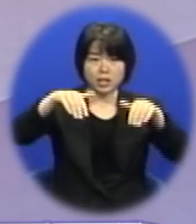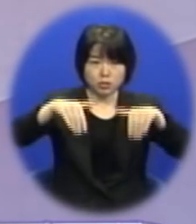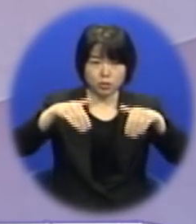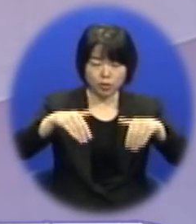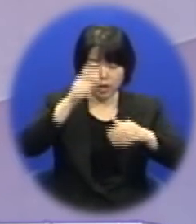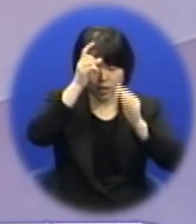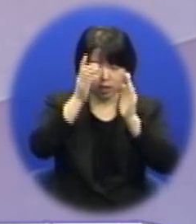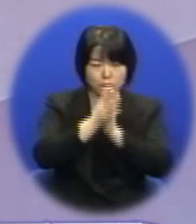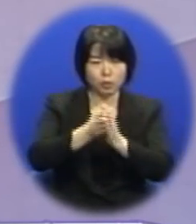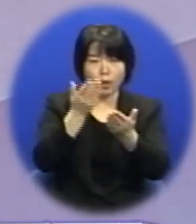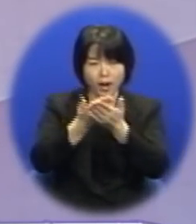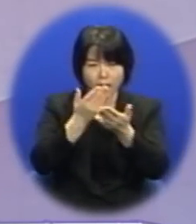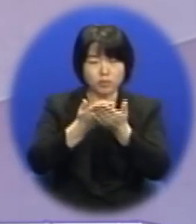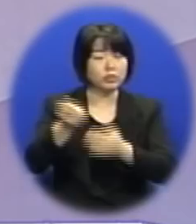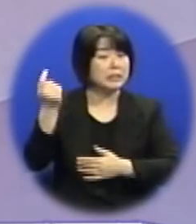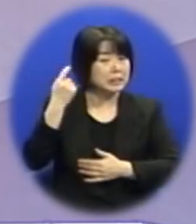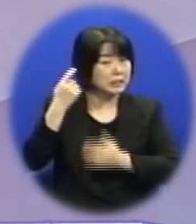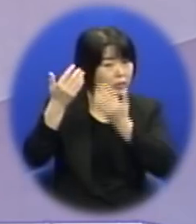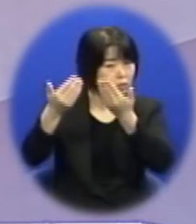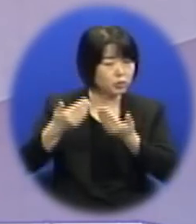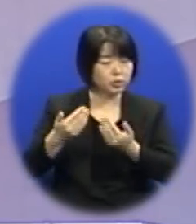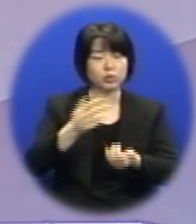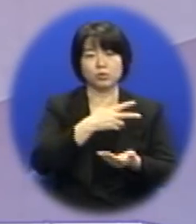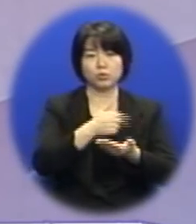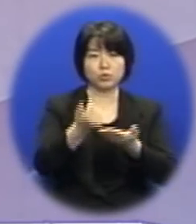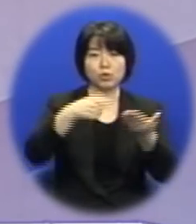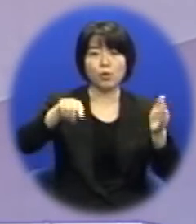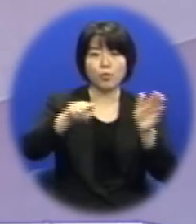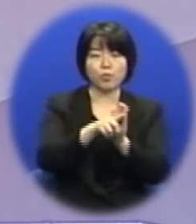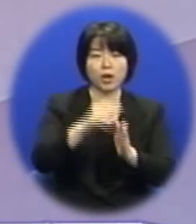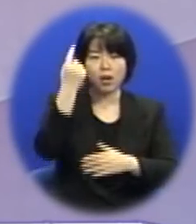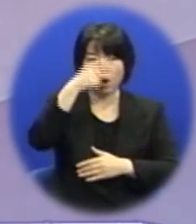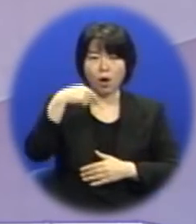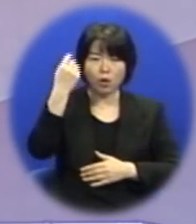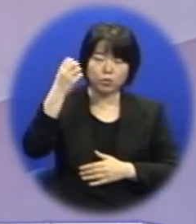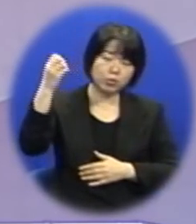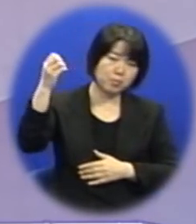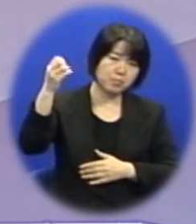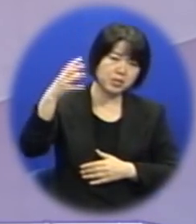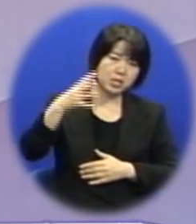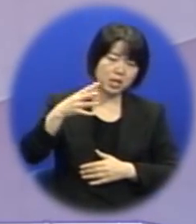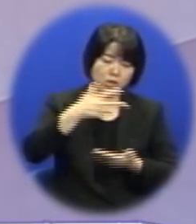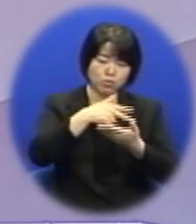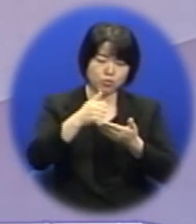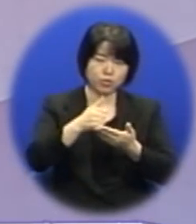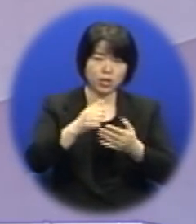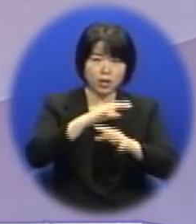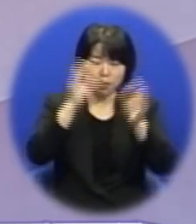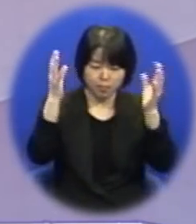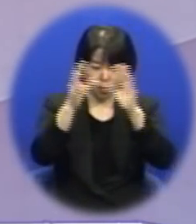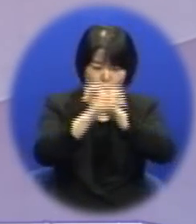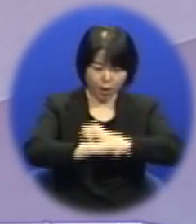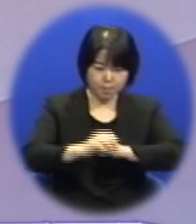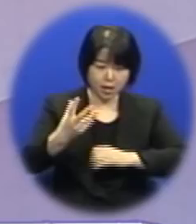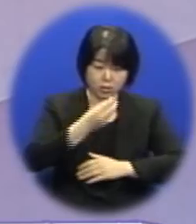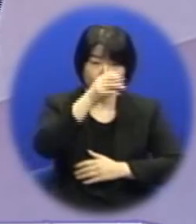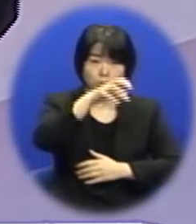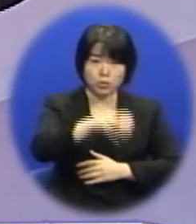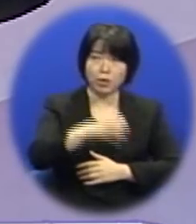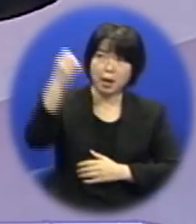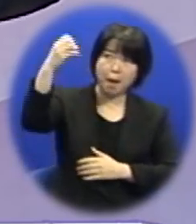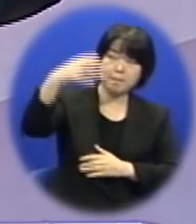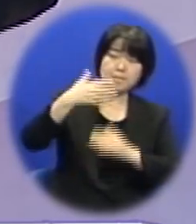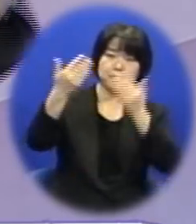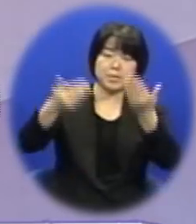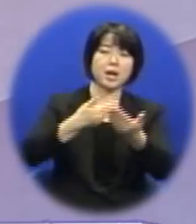들으시고 주를 위하여 주의 얼굴빛을 주의 황폐한 성소에 비추시옵소서. 다시 말하면 이건